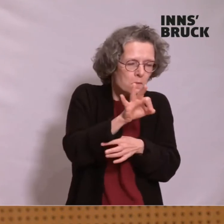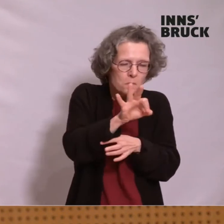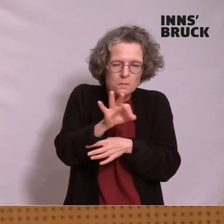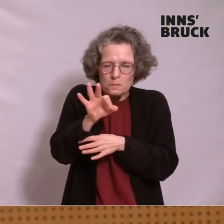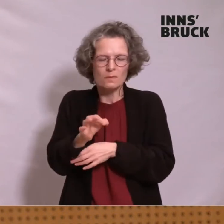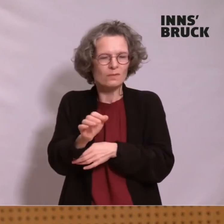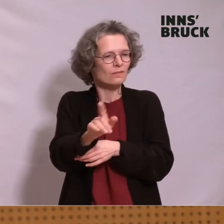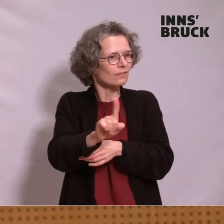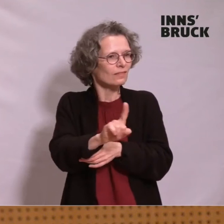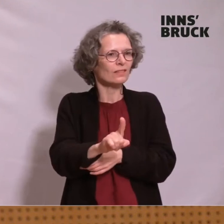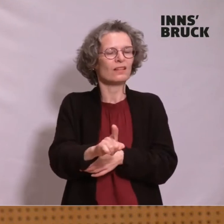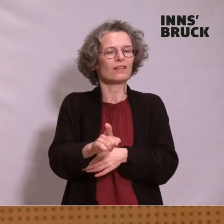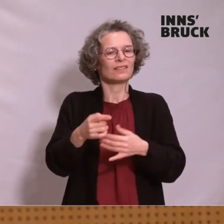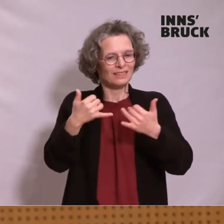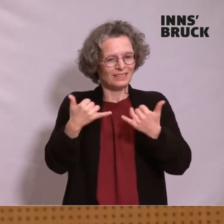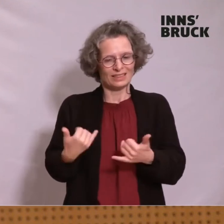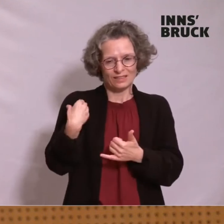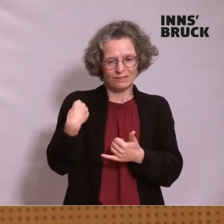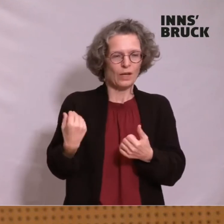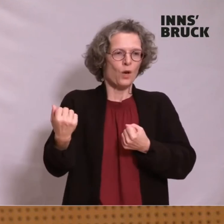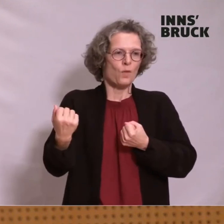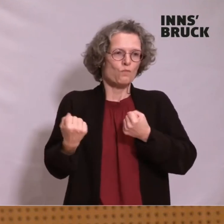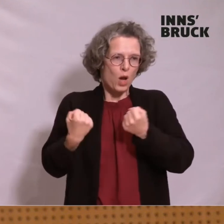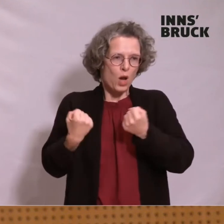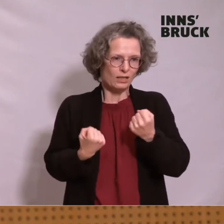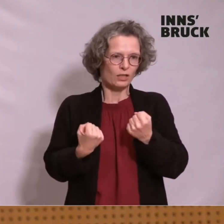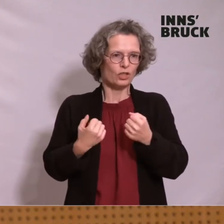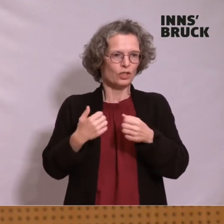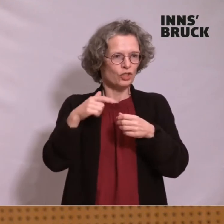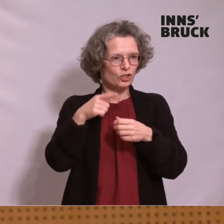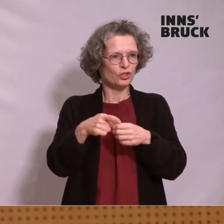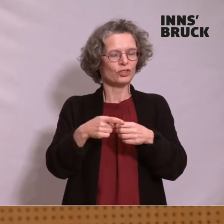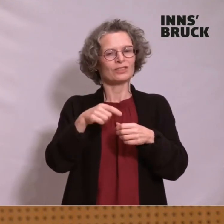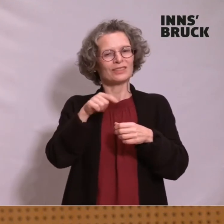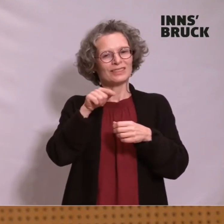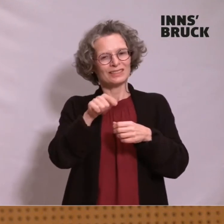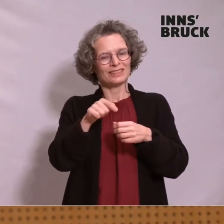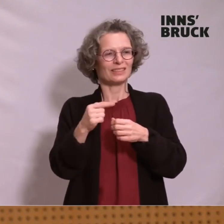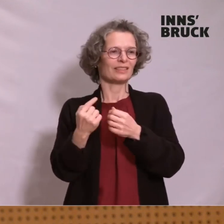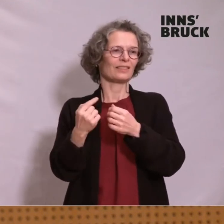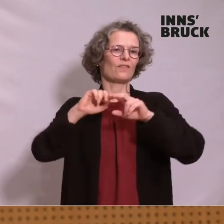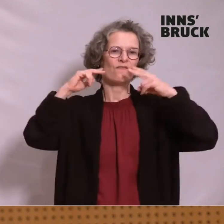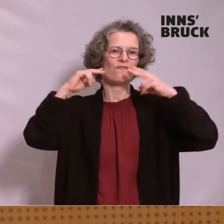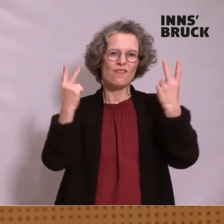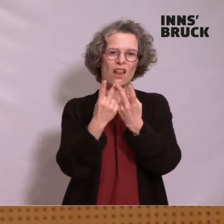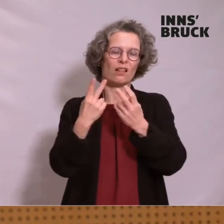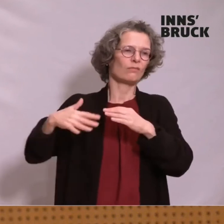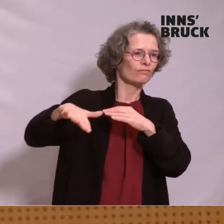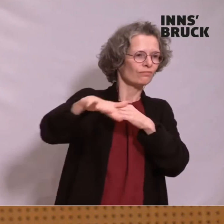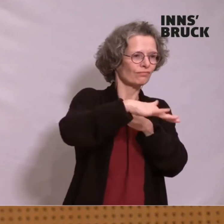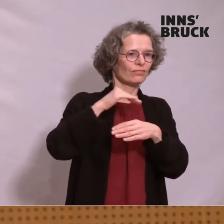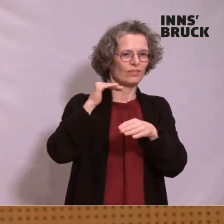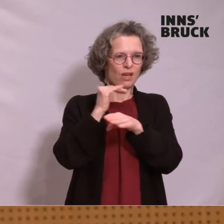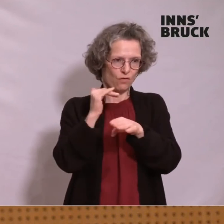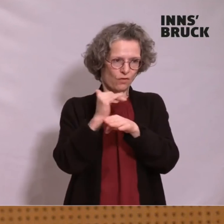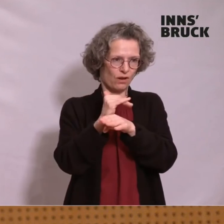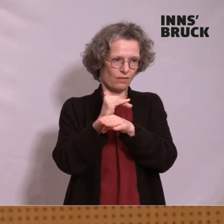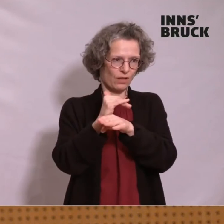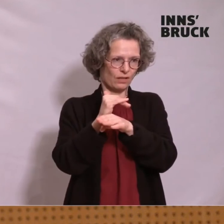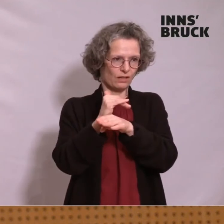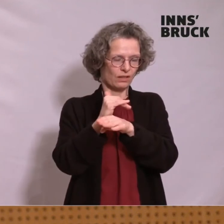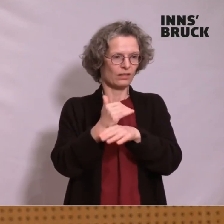um die politische Bewältigung einer fordernden und nicht vorhersehbaren weltweiten Aufgabe. Es geht genau